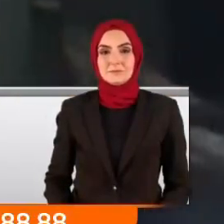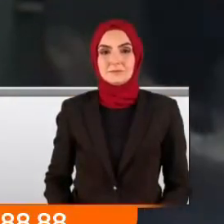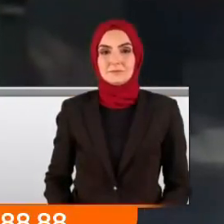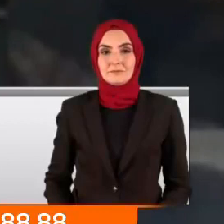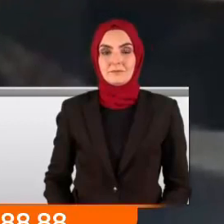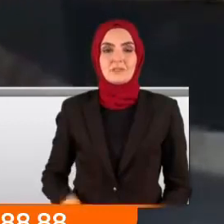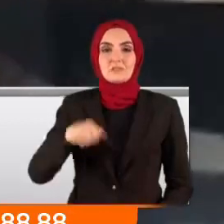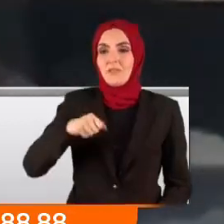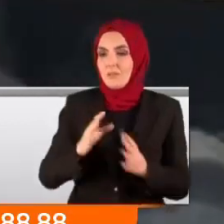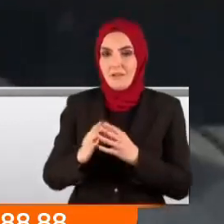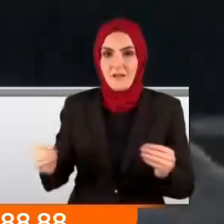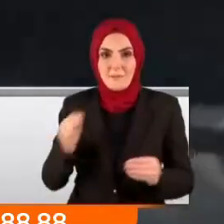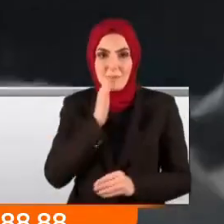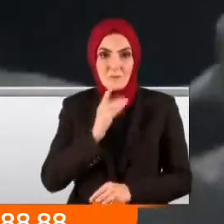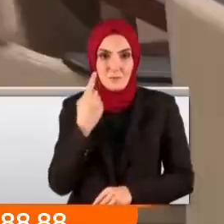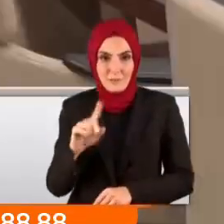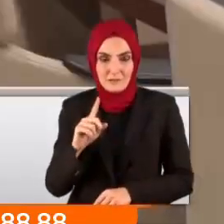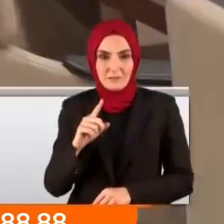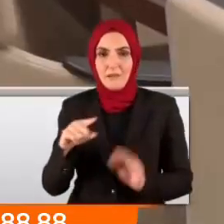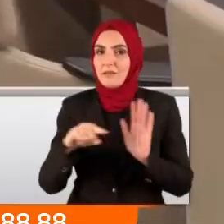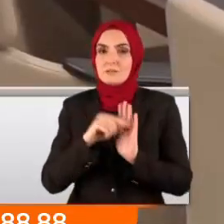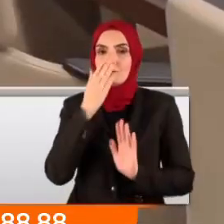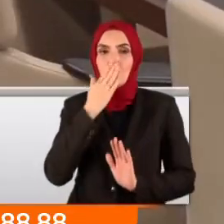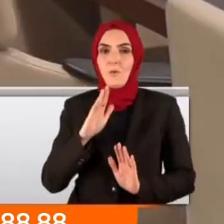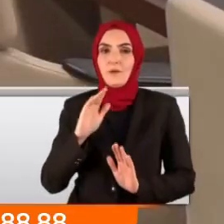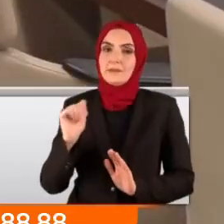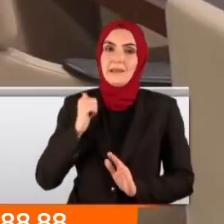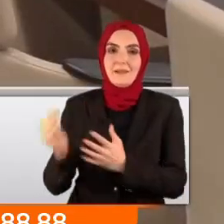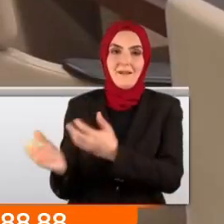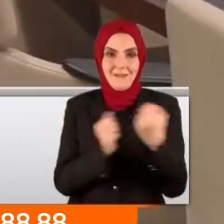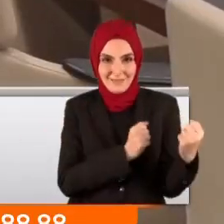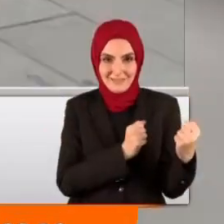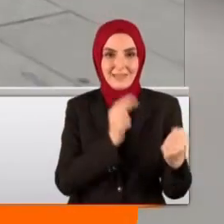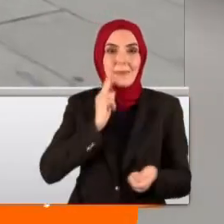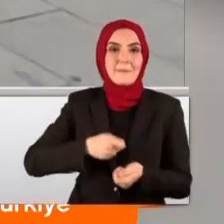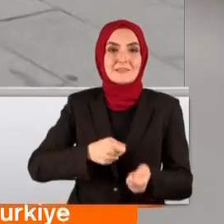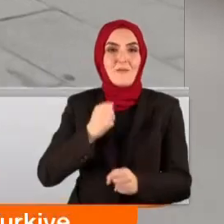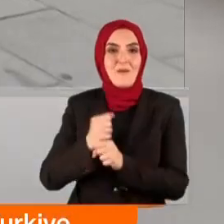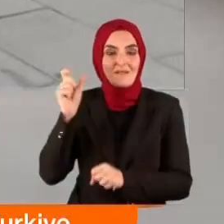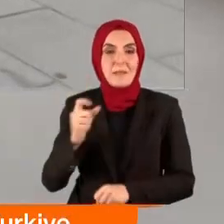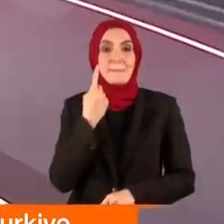bin lirasını eksiksiz teslim alan esnaf parayı bulan temizlik görevlisine 1000 dolar hediye etti.